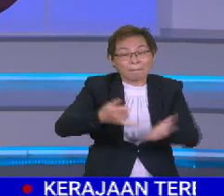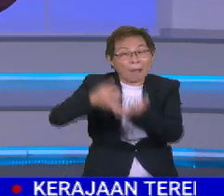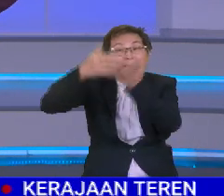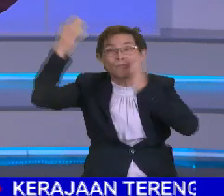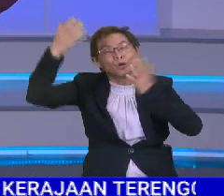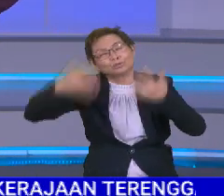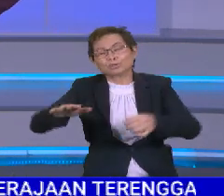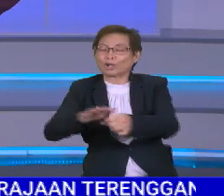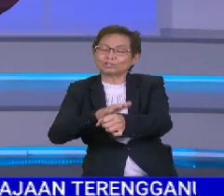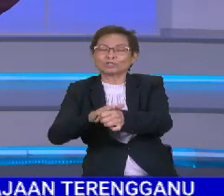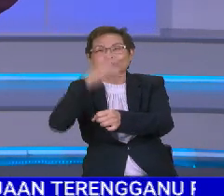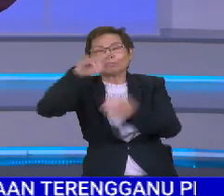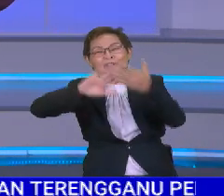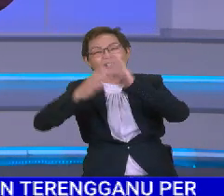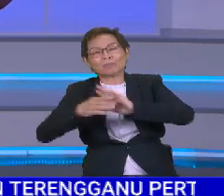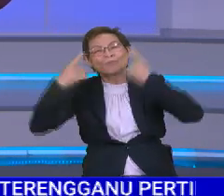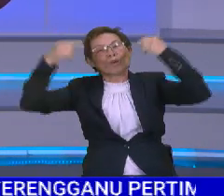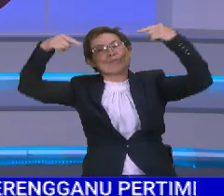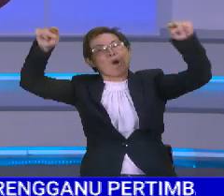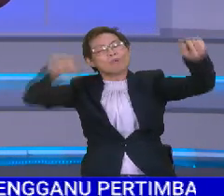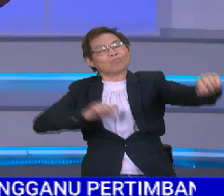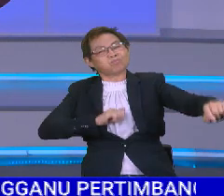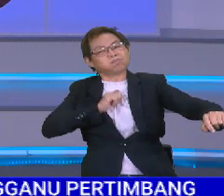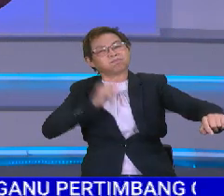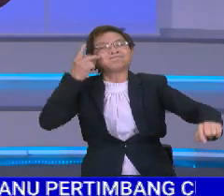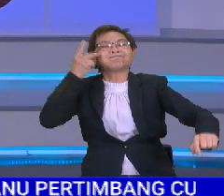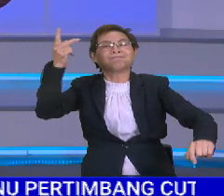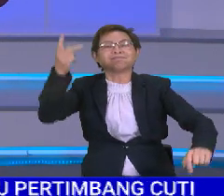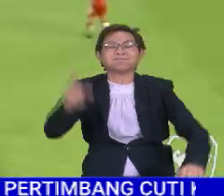Malaysia sudah cukup untuk menjadi pencapaian yang membanggakan.